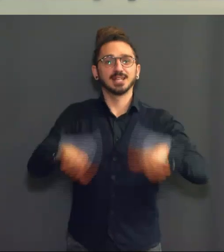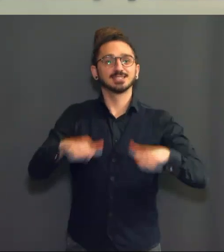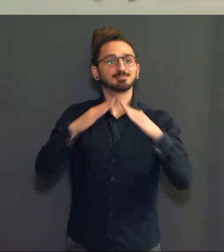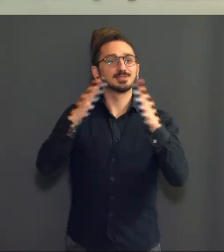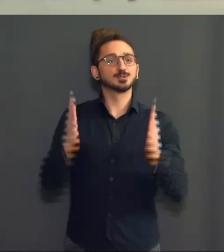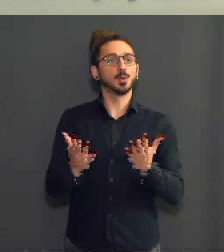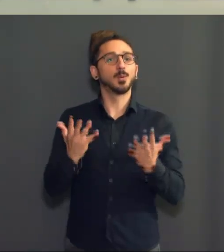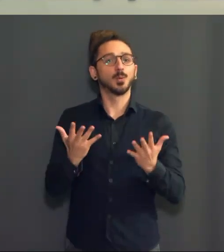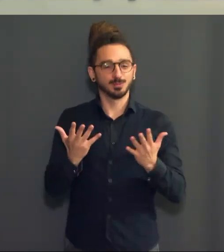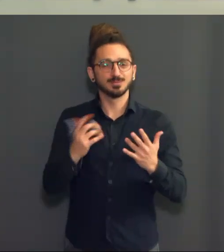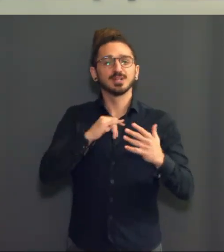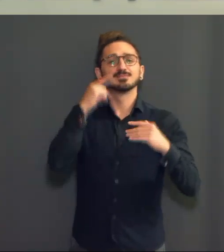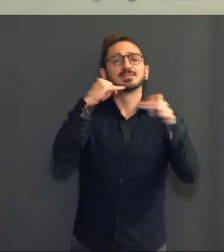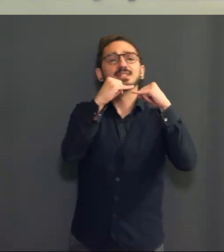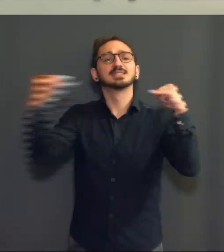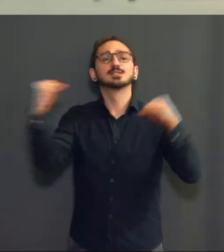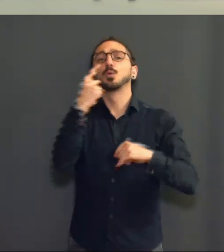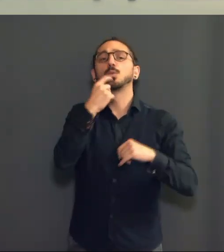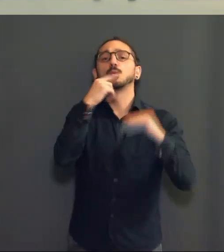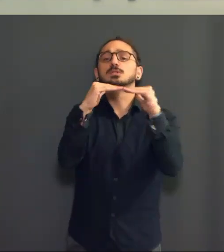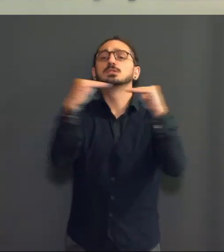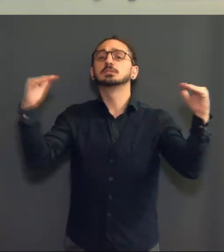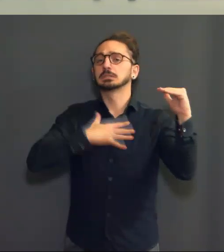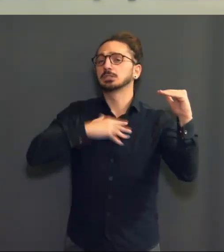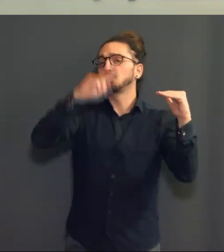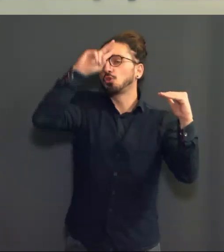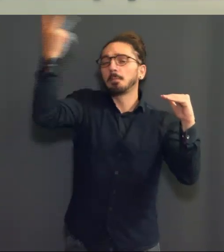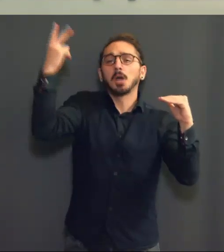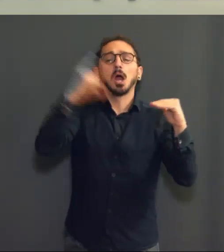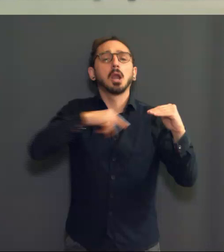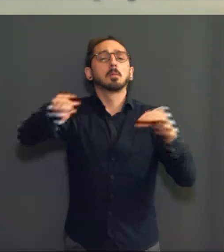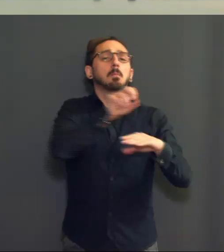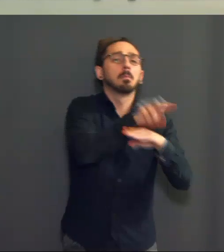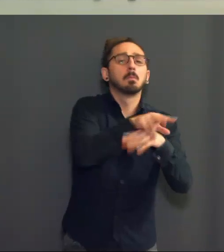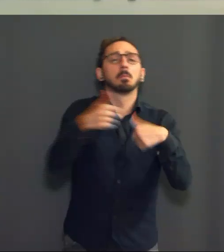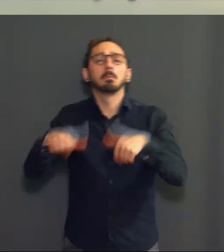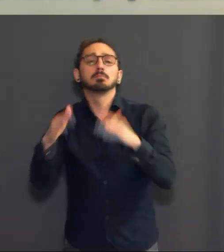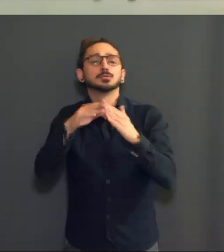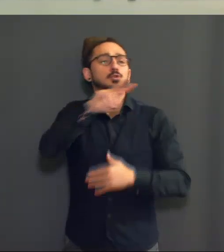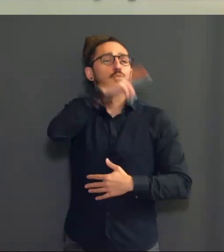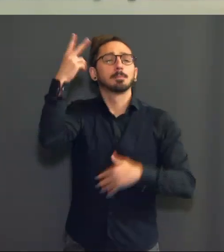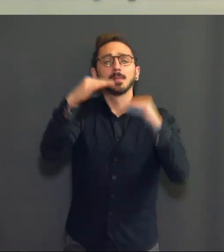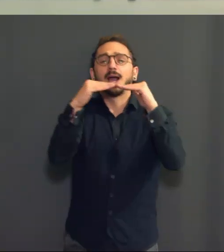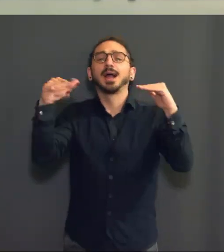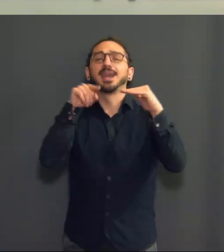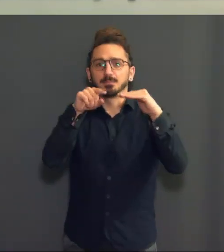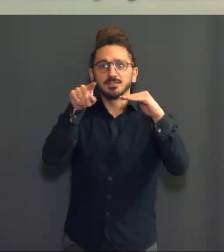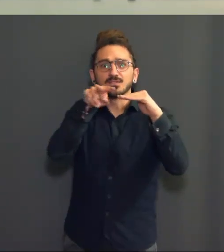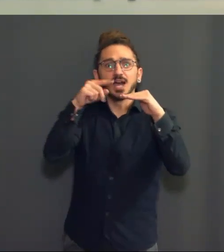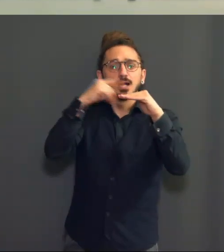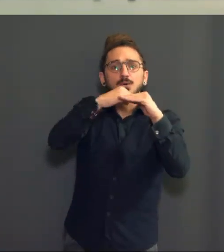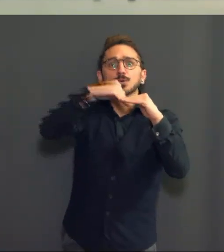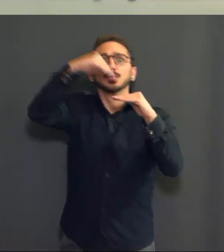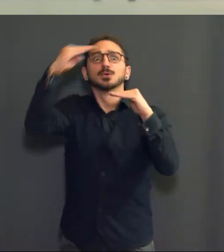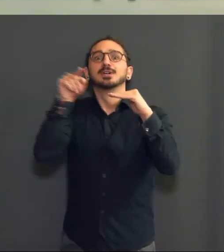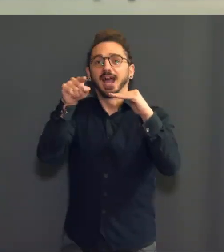Vous constatez quoi? Eh bien, vous constatez qu'en automne et en hiver, nous sommes restés chez nous pratiquement toujours au même